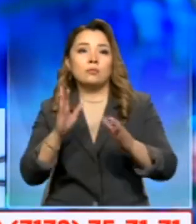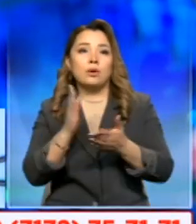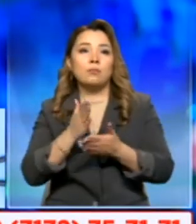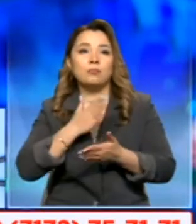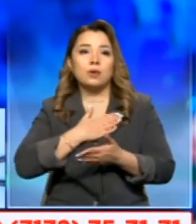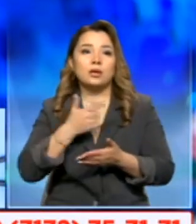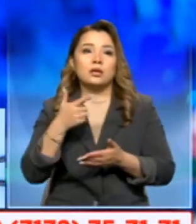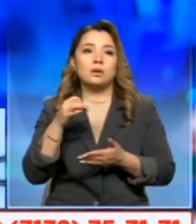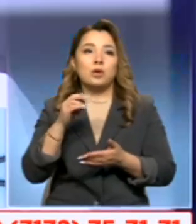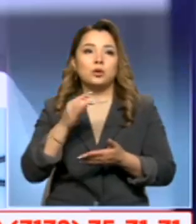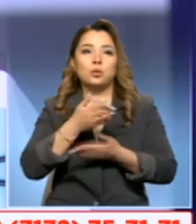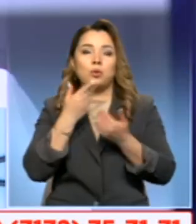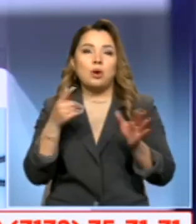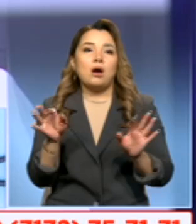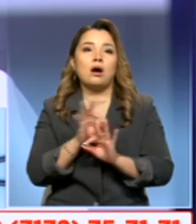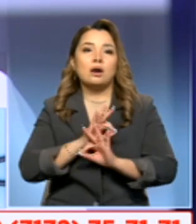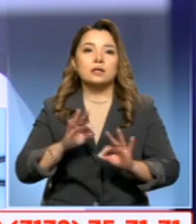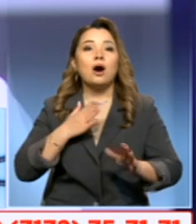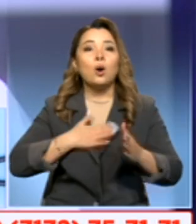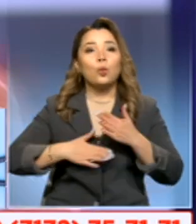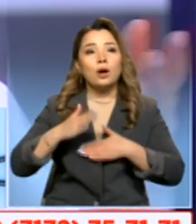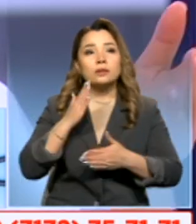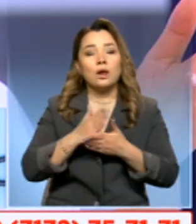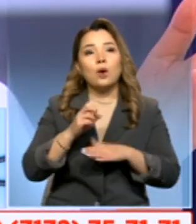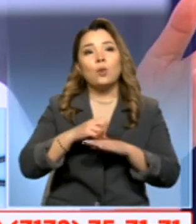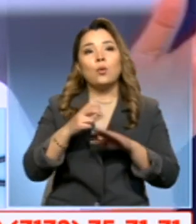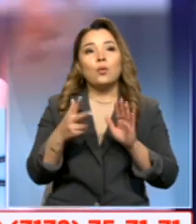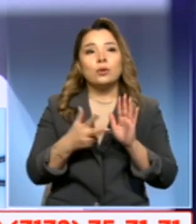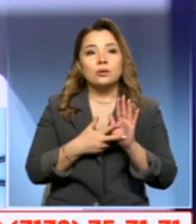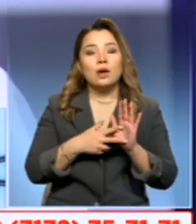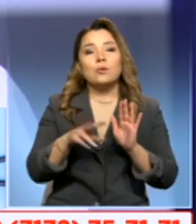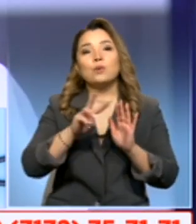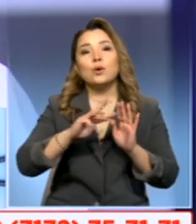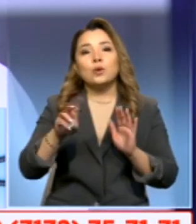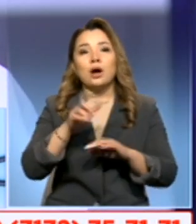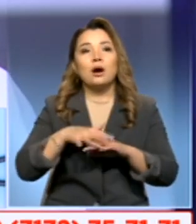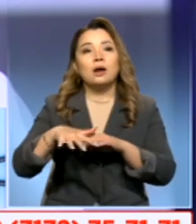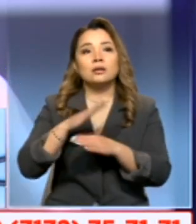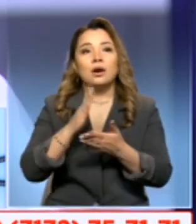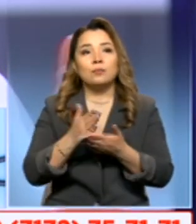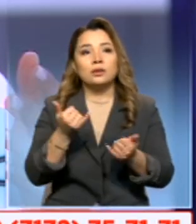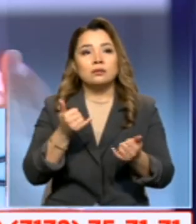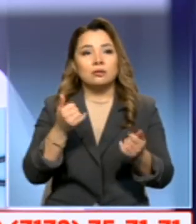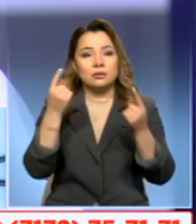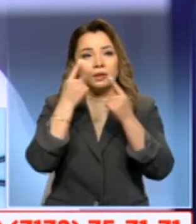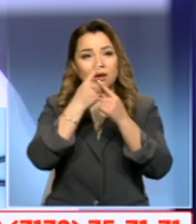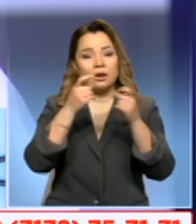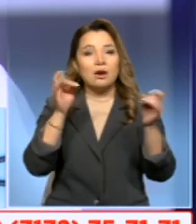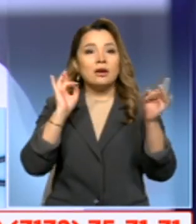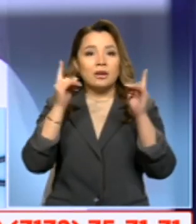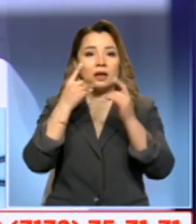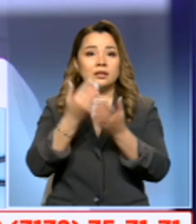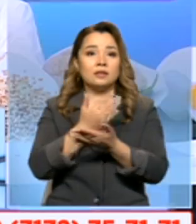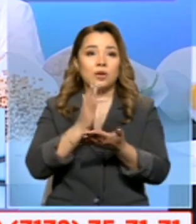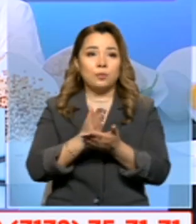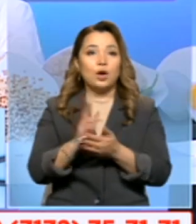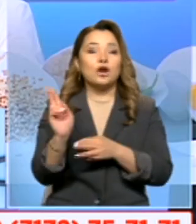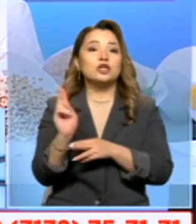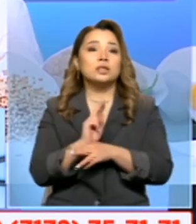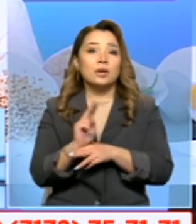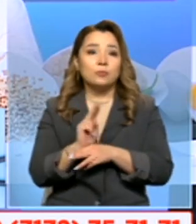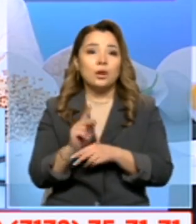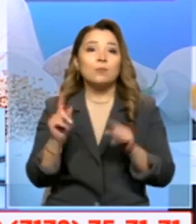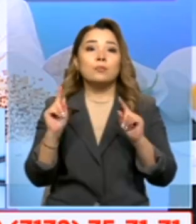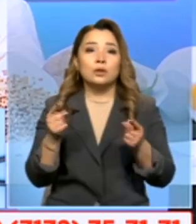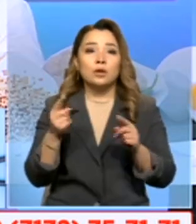менде гипотиреоз жоқ, керемет деп қуанып бүкіл 18 миллион халыққа енді дабыл қағып тұр дейді. Ол кісі емделді.